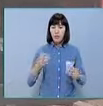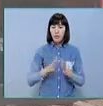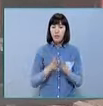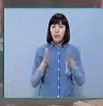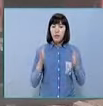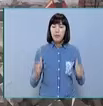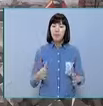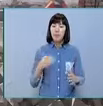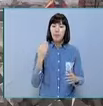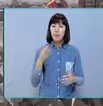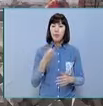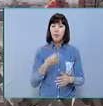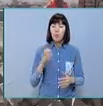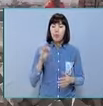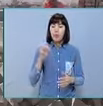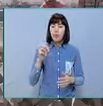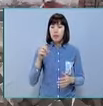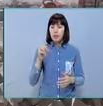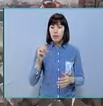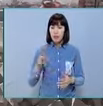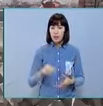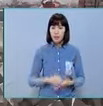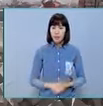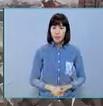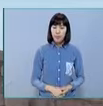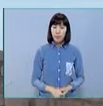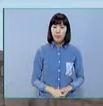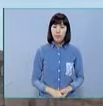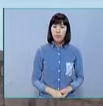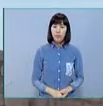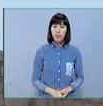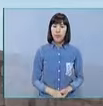ауқымды. Түркістан қаласынан Перизат Биназарқызы, Рулан Рүстемов, Нуридин Искаков, Тұран Ньюс.